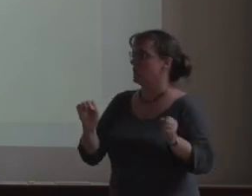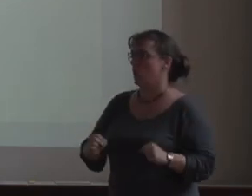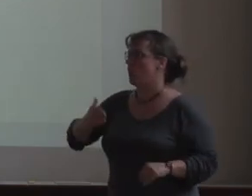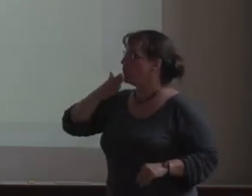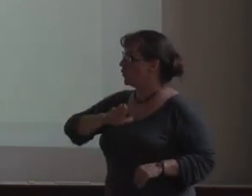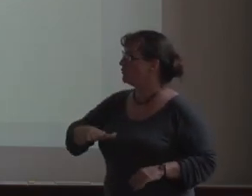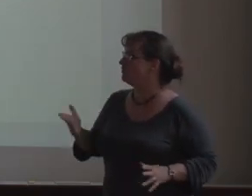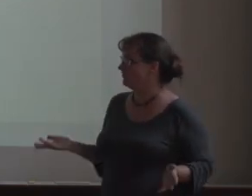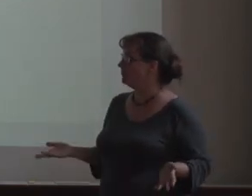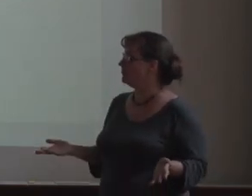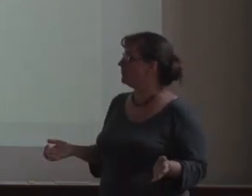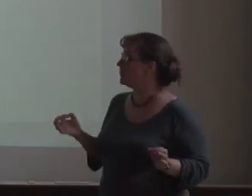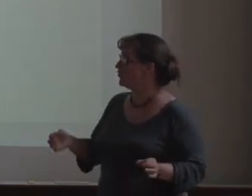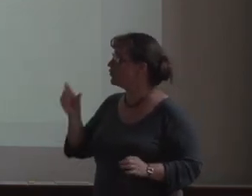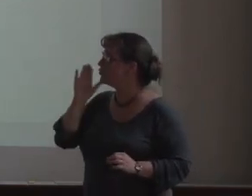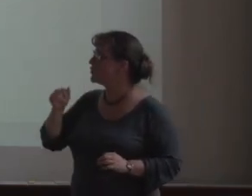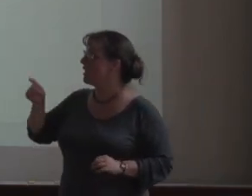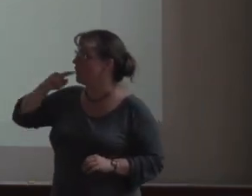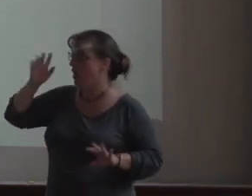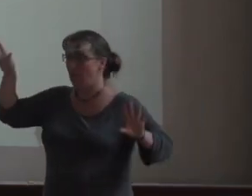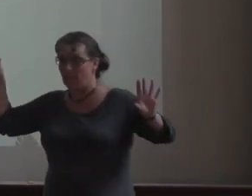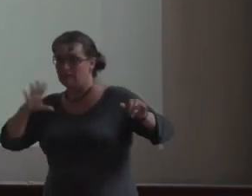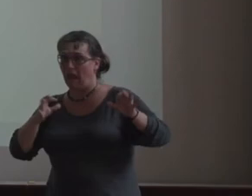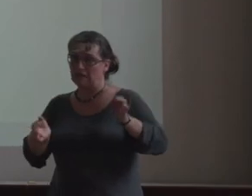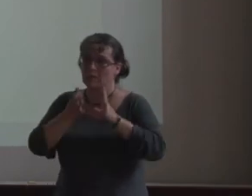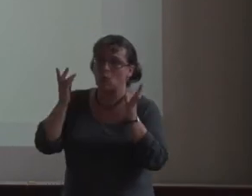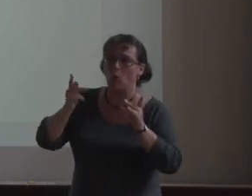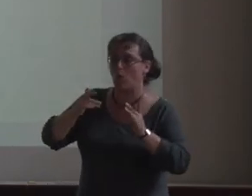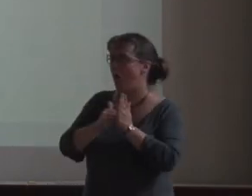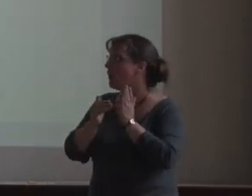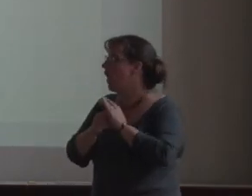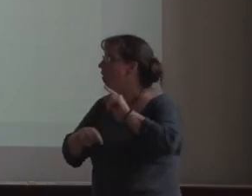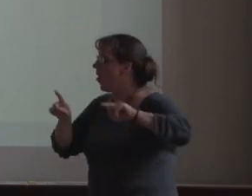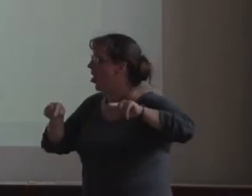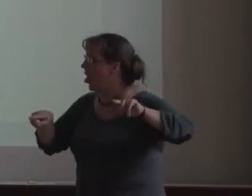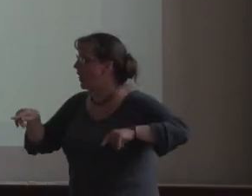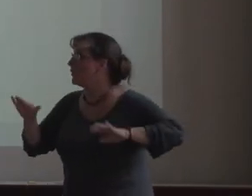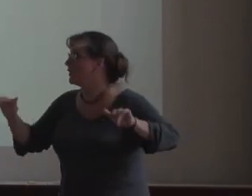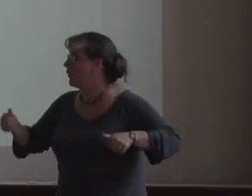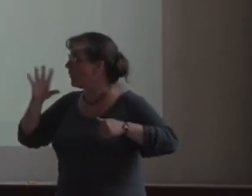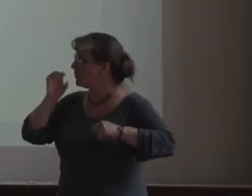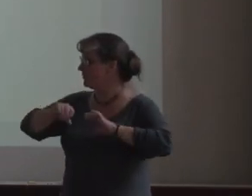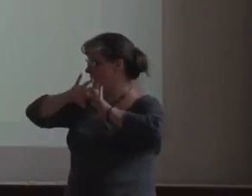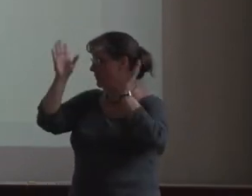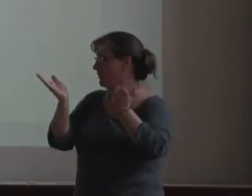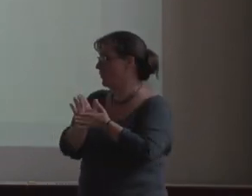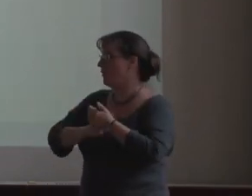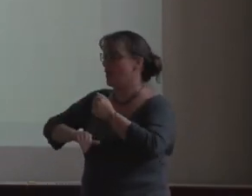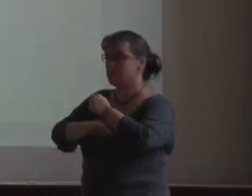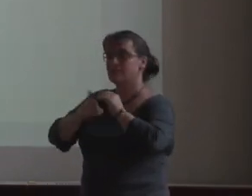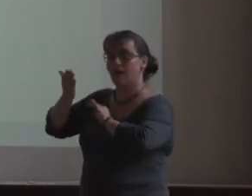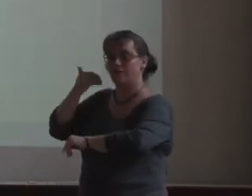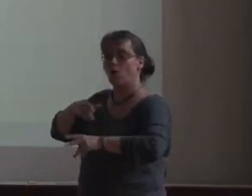Mais bon, globalement, on voit qu'il y a plein de try except en plus, etc. Mais on retrouve quand même les fondements de ce qu'on avait écrit